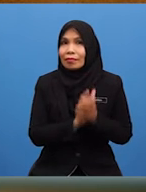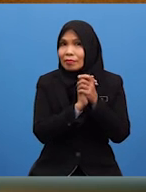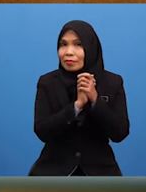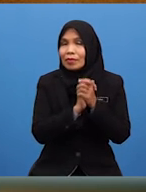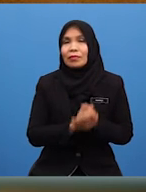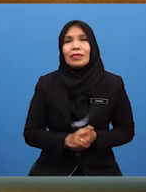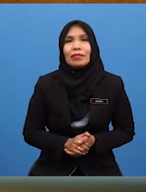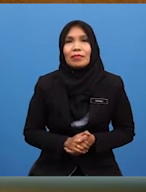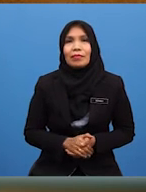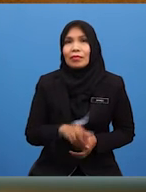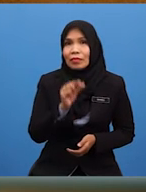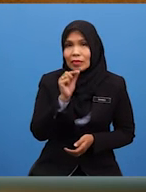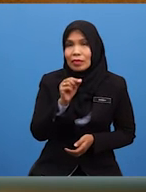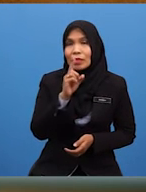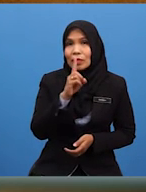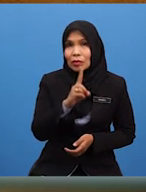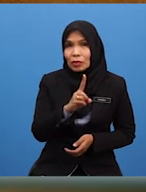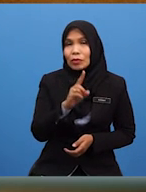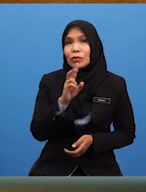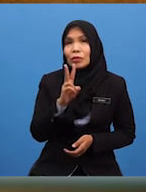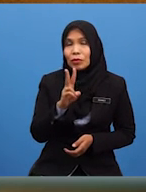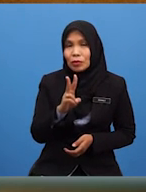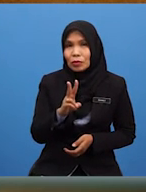Syabas. Titik